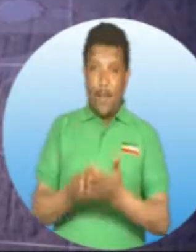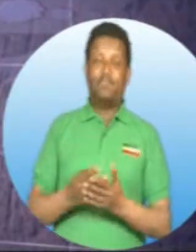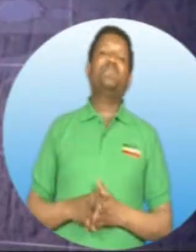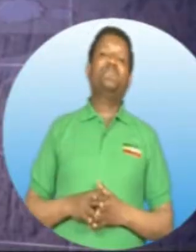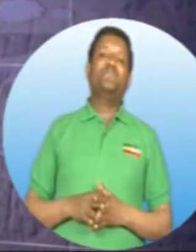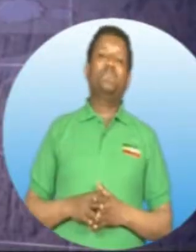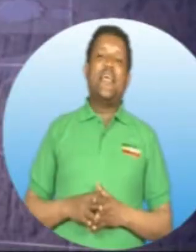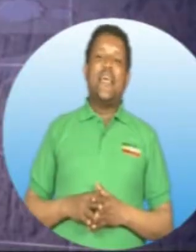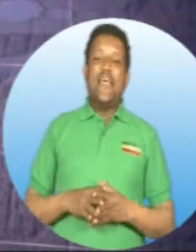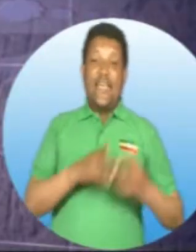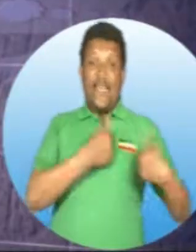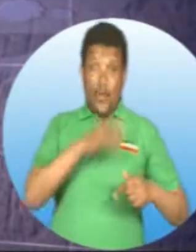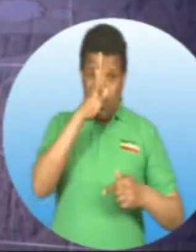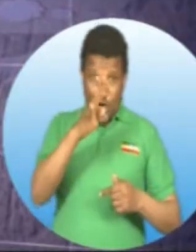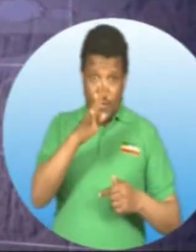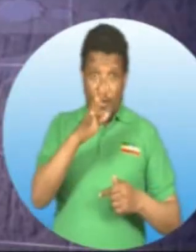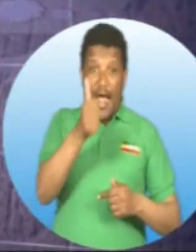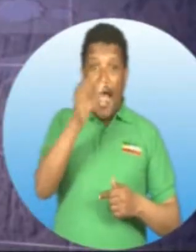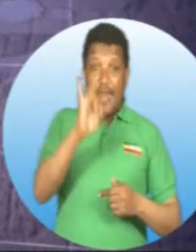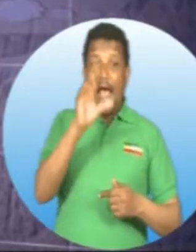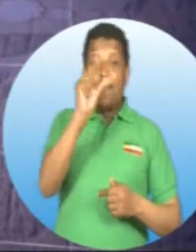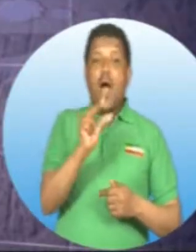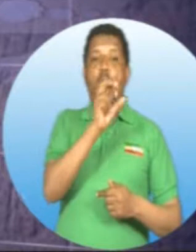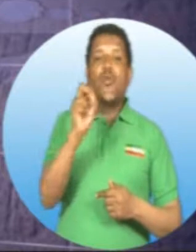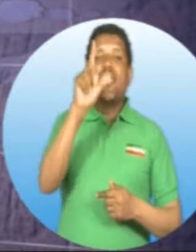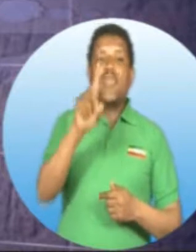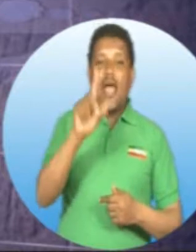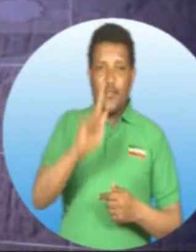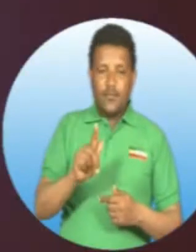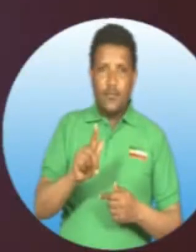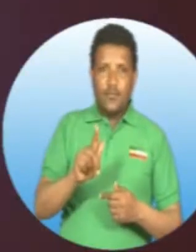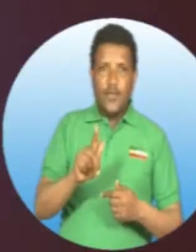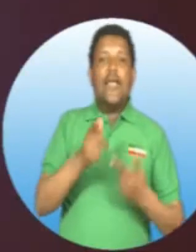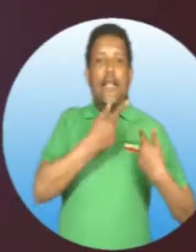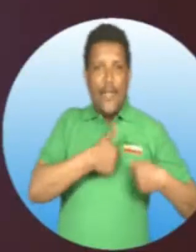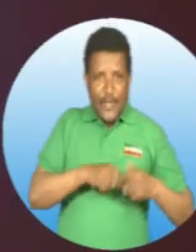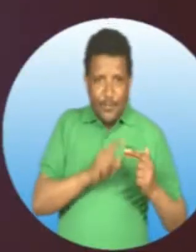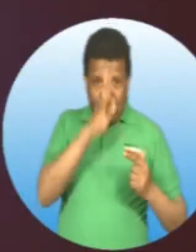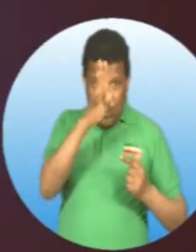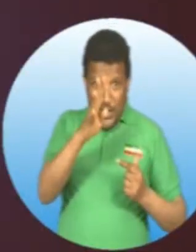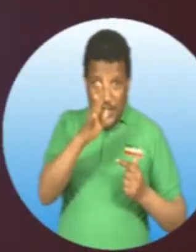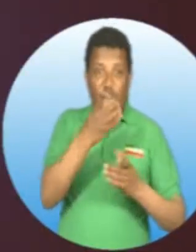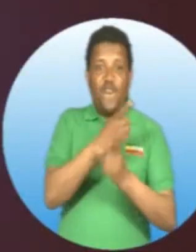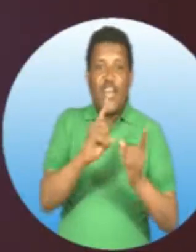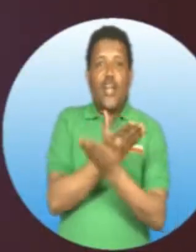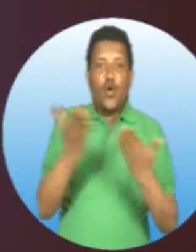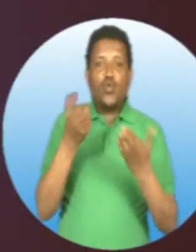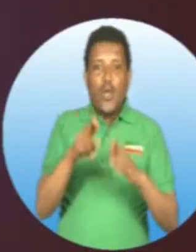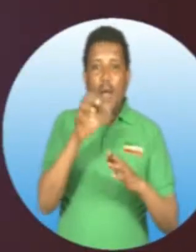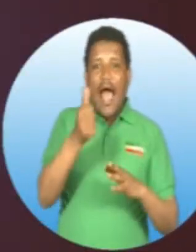መልካም። የልቦለድ አላባውያን። የልቦለድ ፍሬ ነገሮች ወይም አላባውያን